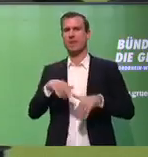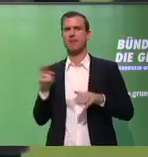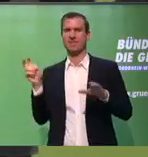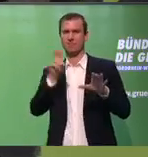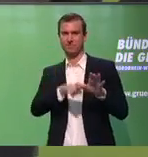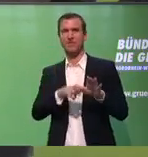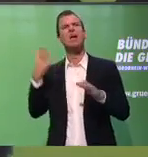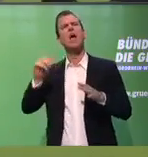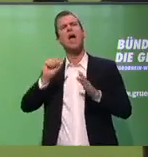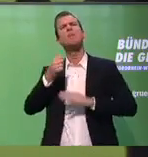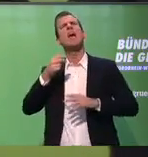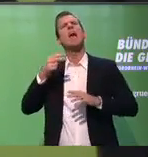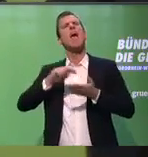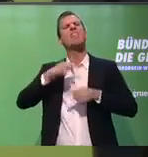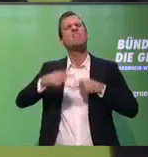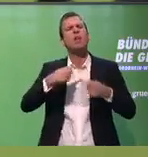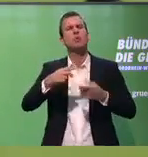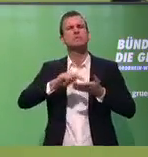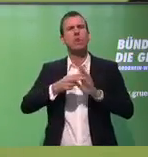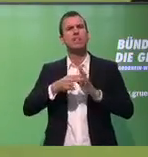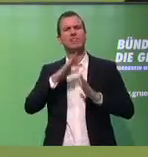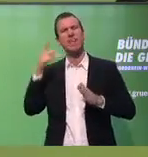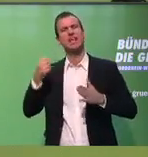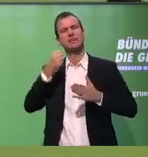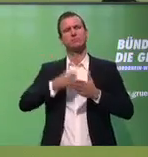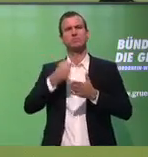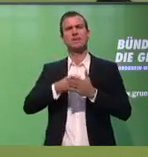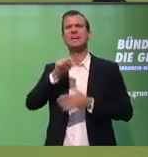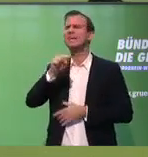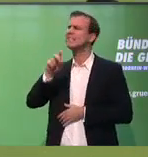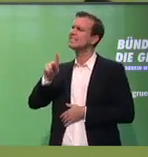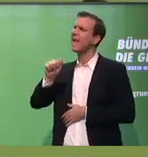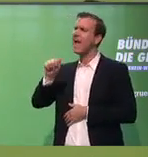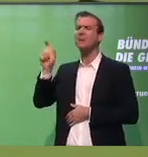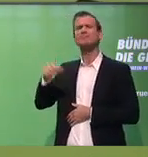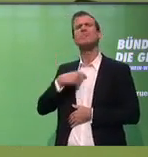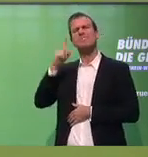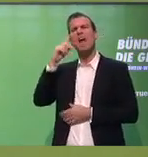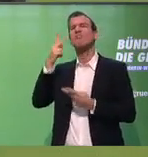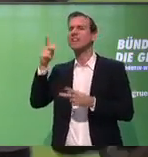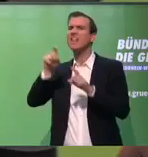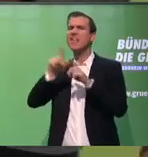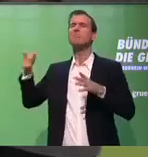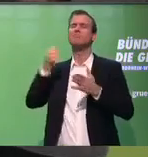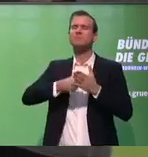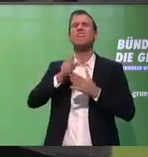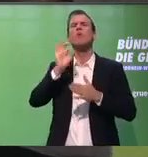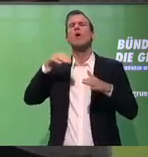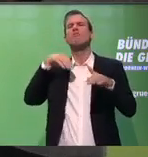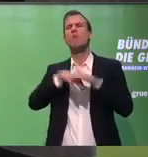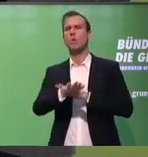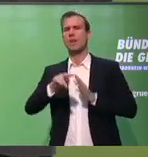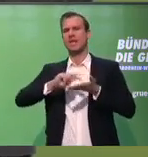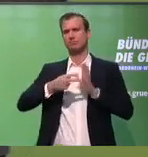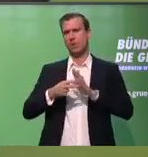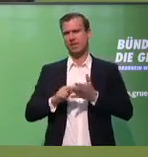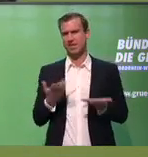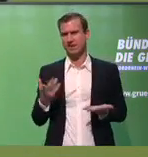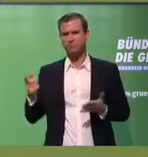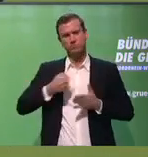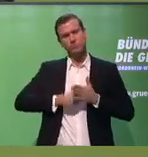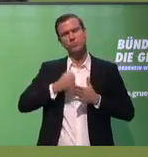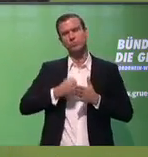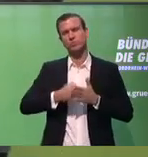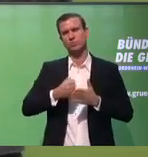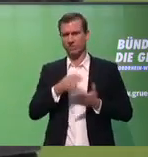Dingen für Entwicklungspolitik und wir kennen dich, liebe Ska, auch und ganz besonders im Bereich der Flüchtlingspolitik sehr stark. Sie war